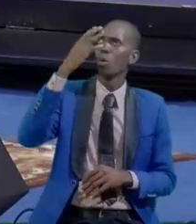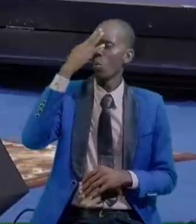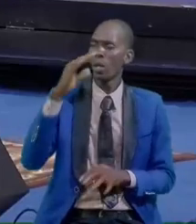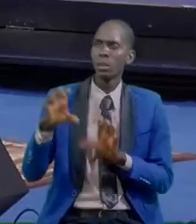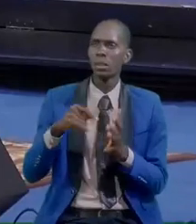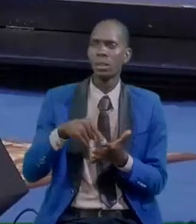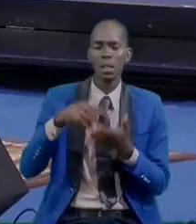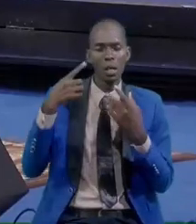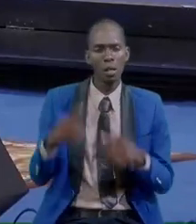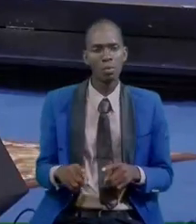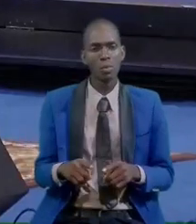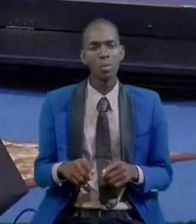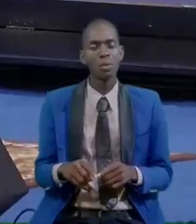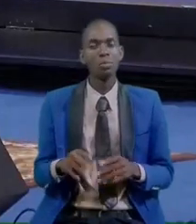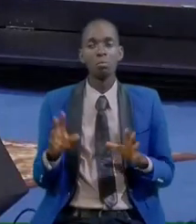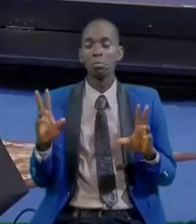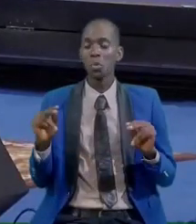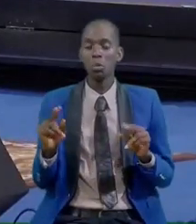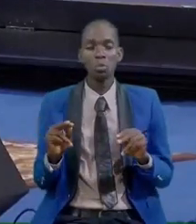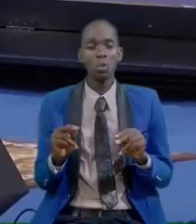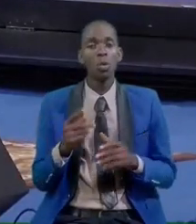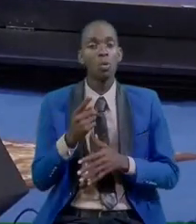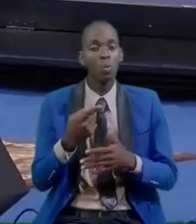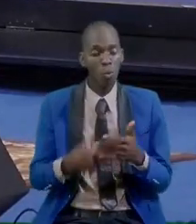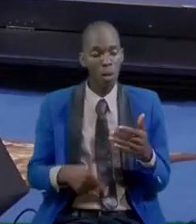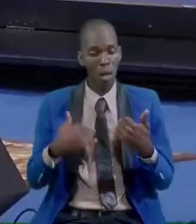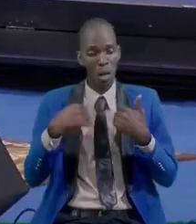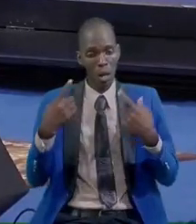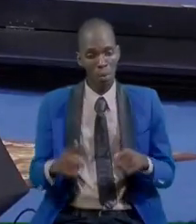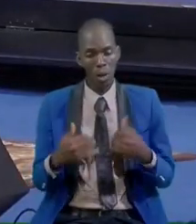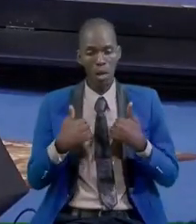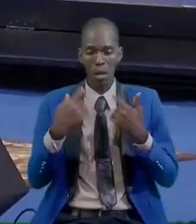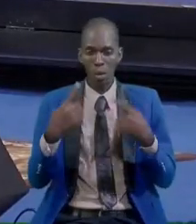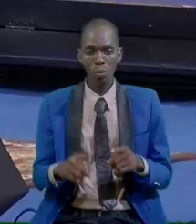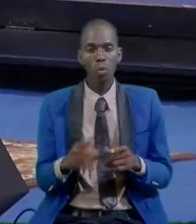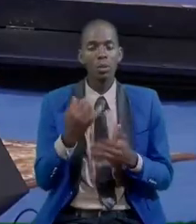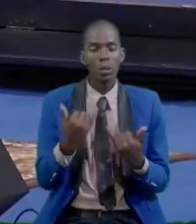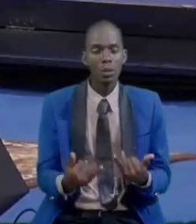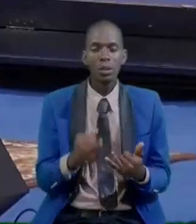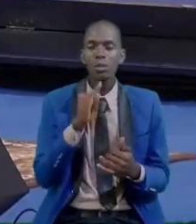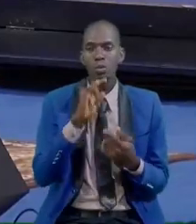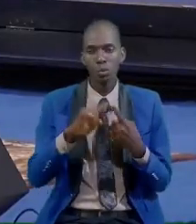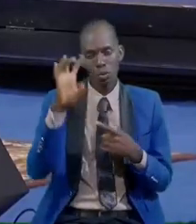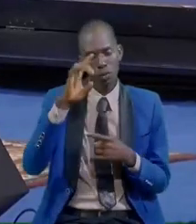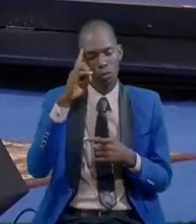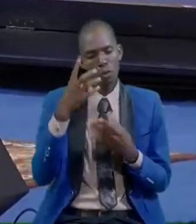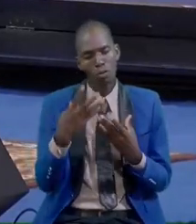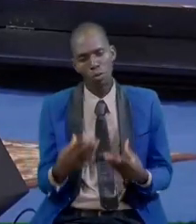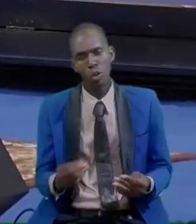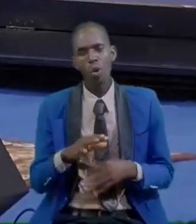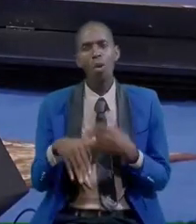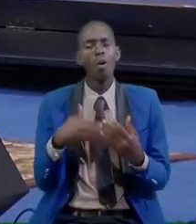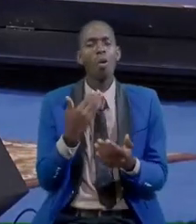arrivé? C'est là et c'est arrivé. Qu'est-ce qu'il fallait faire? Quelle était la solution? Quelle était la solution? Tout le